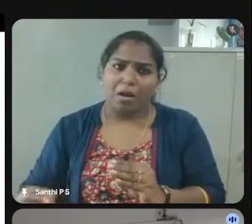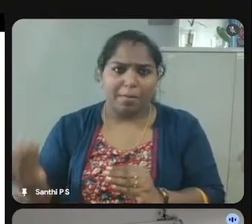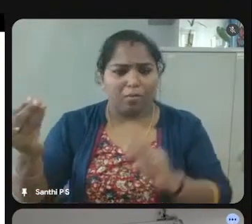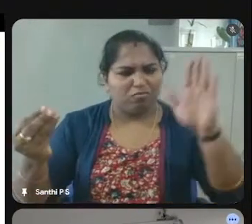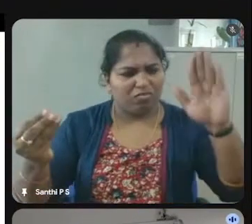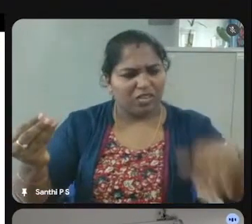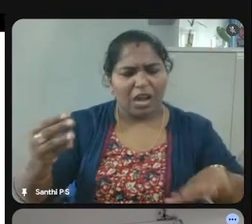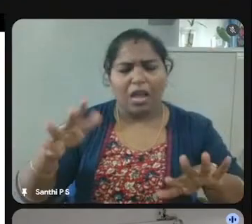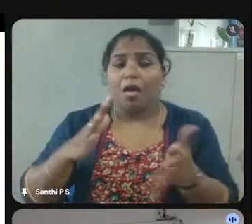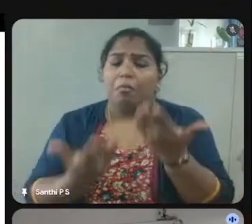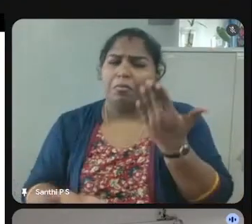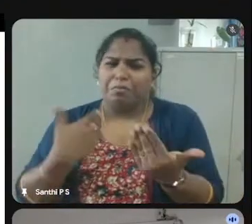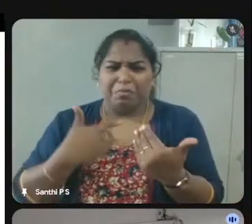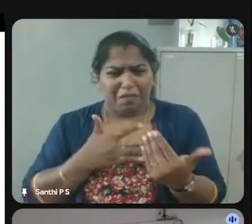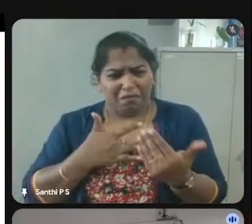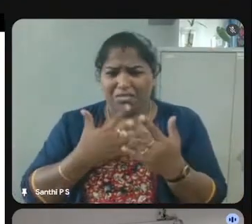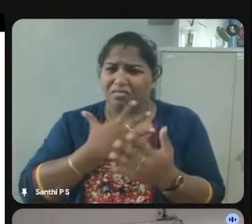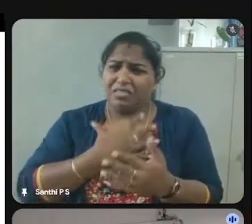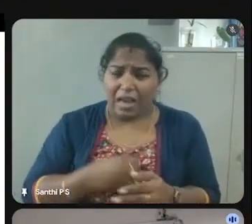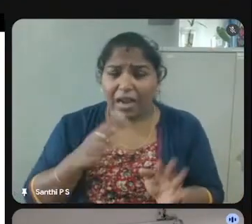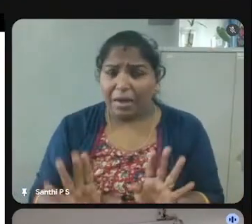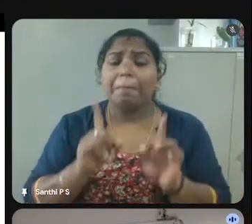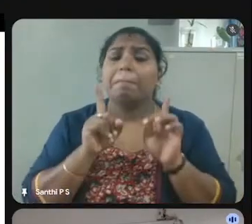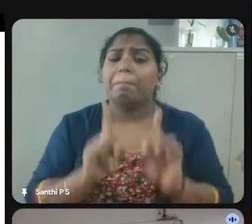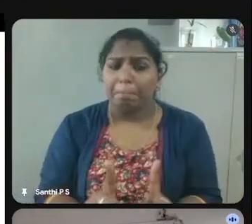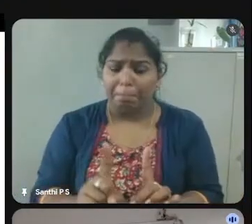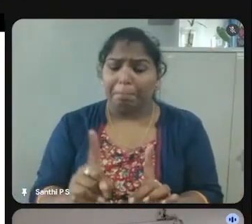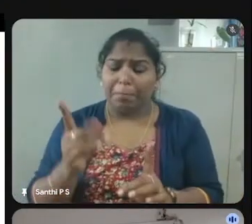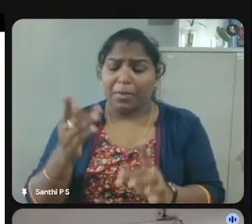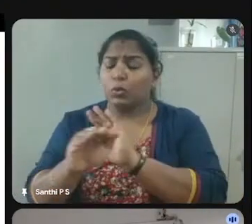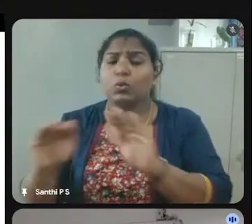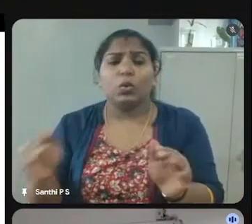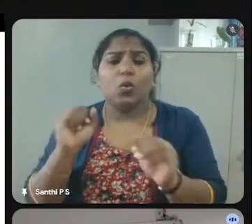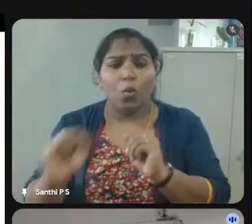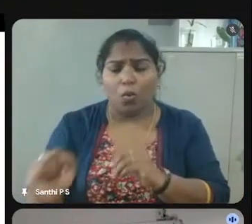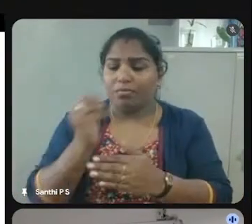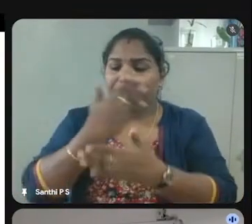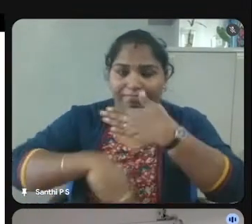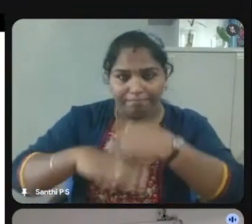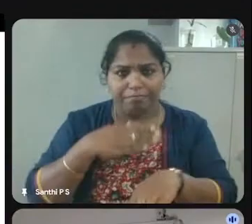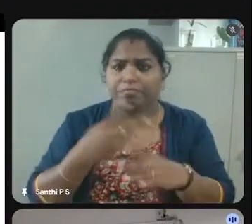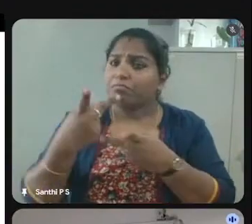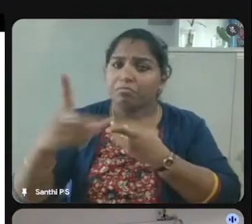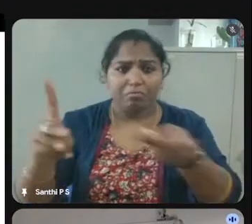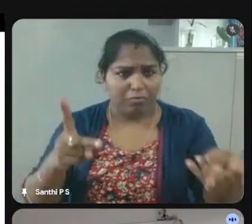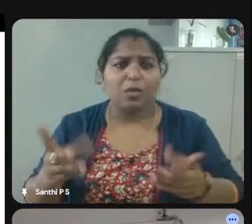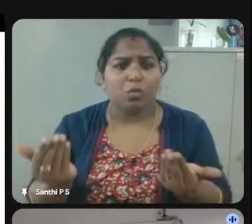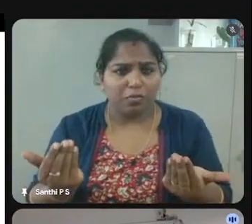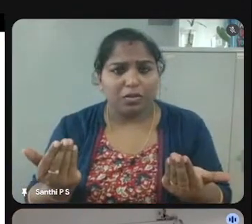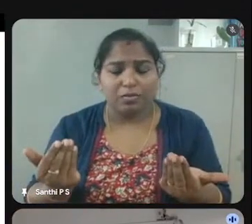പ്രയാസമുള്ള ഒരു കാര്യമാണ്. പക്ഷെ ഈ പറഞ്ഞ വ്യക്തികളുടെ വ്യത്യാസം, കുട്ടികളുടെ ഡിസബിലിറ്റി, കുട്ടികളുടെ വ്യത്യാസം ഒരു കാര്യം, കുട്ടികളുടെ ഭിന്നശേഷിയിലെ വ്യത്യാസം വേറൊരു